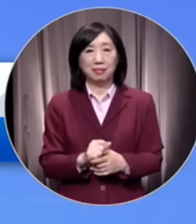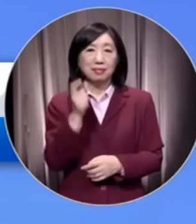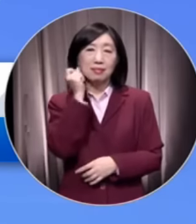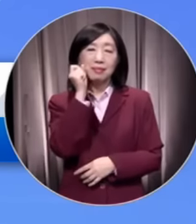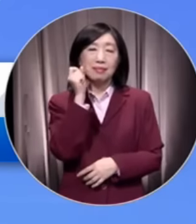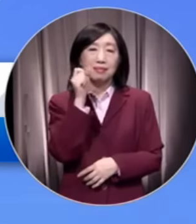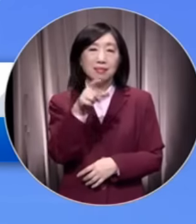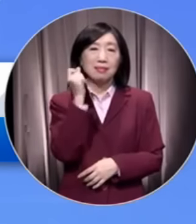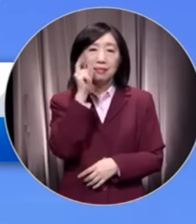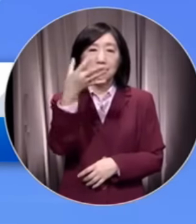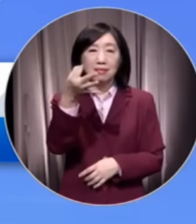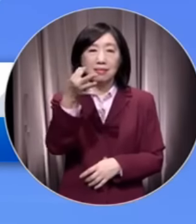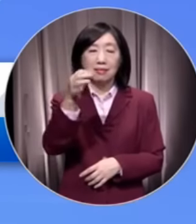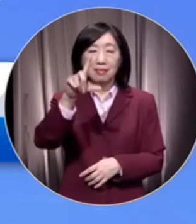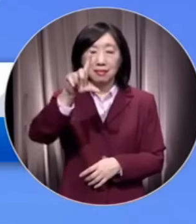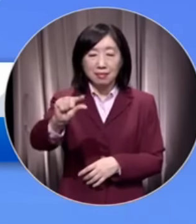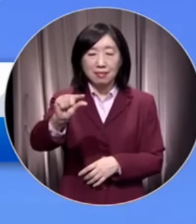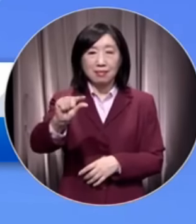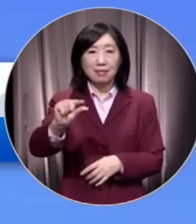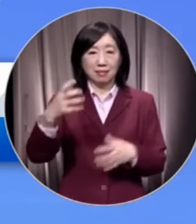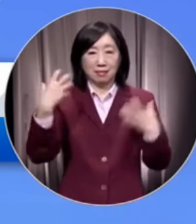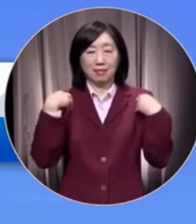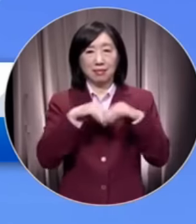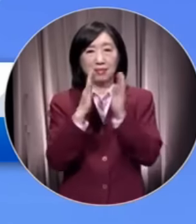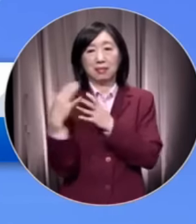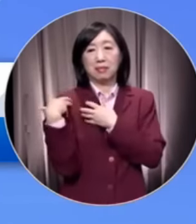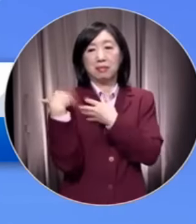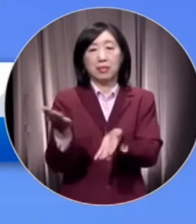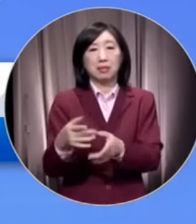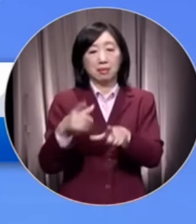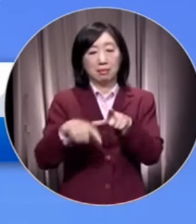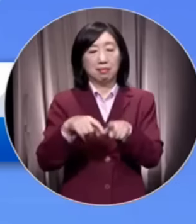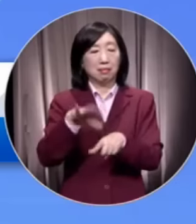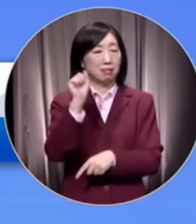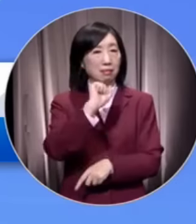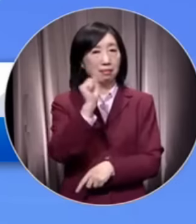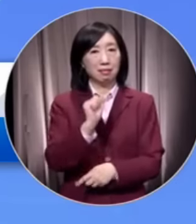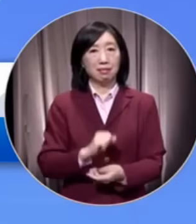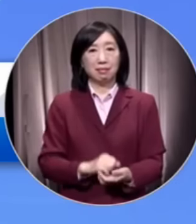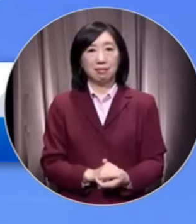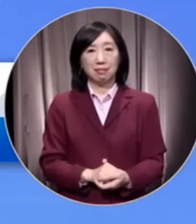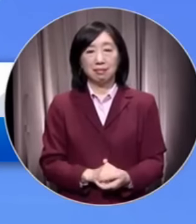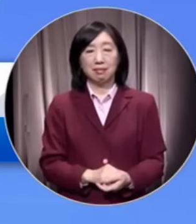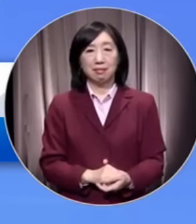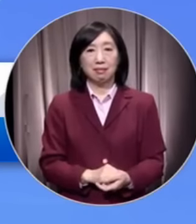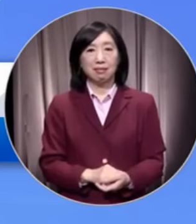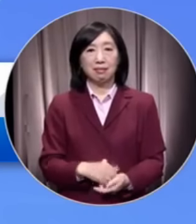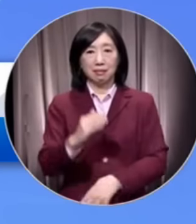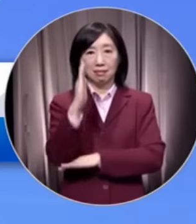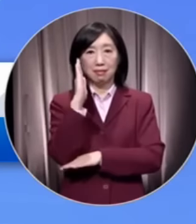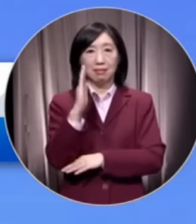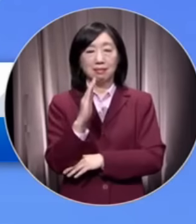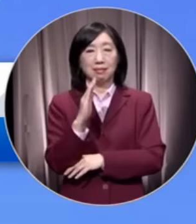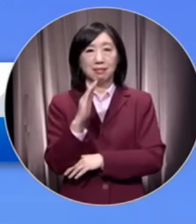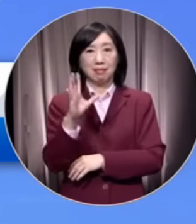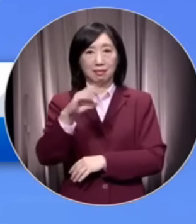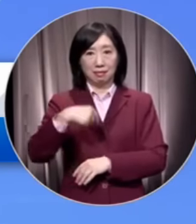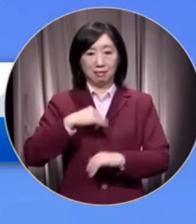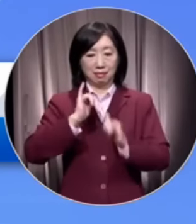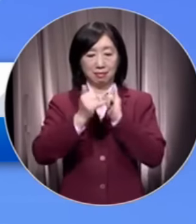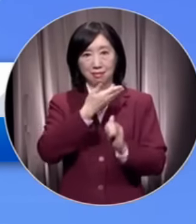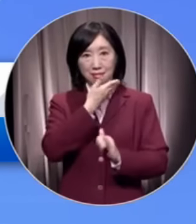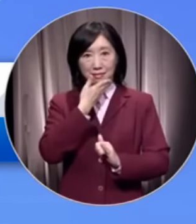资低的责任全部推给企业界。我们尤其政府不能够把我们的社会福